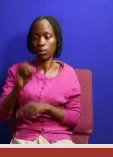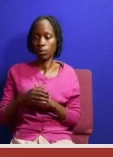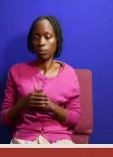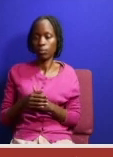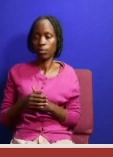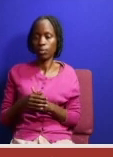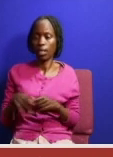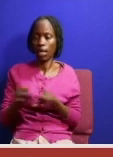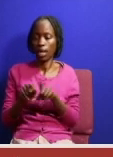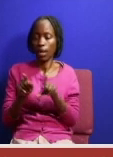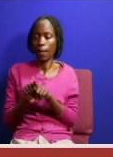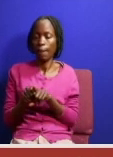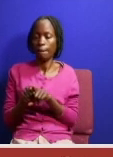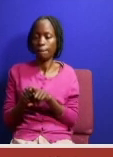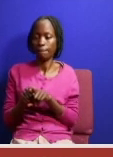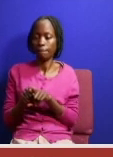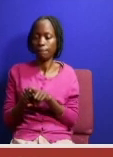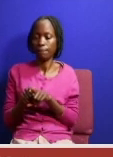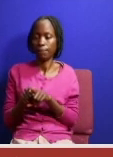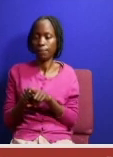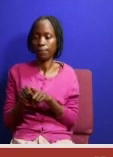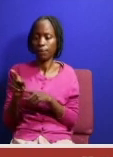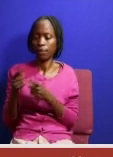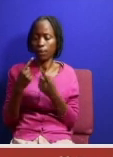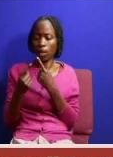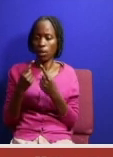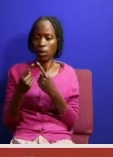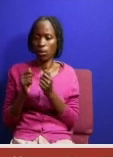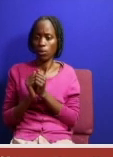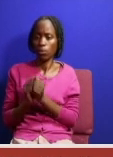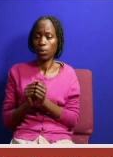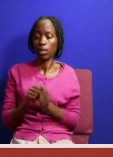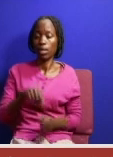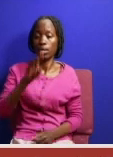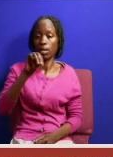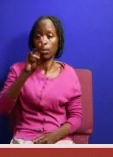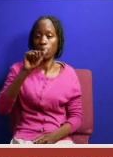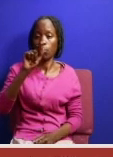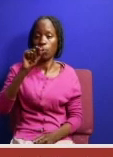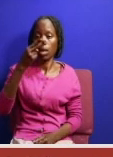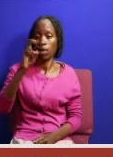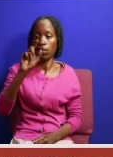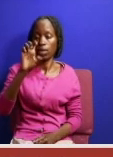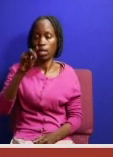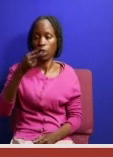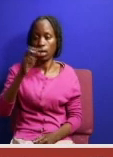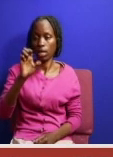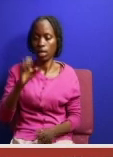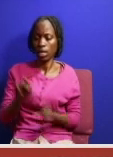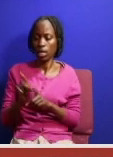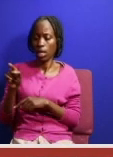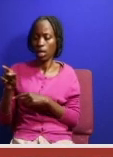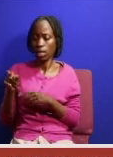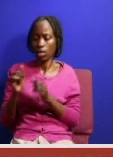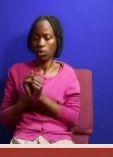Alikuwa naongea na yule jamidari Mathethe. Ndiyo yu ndiyo alikuwa